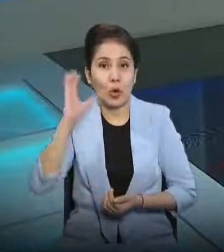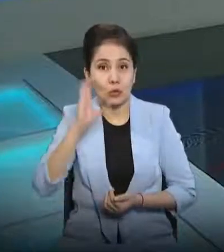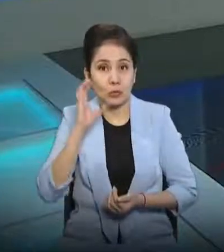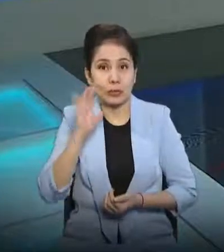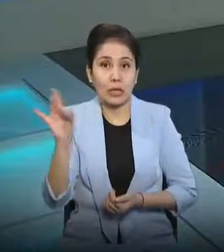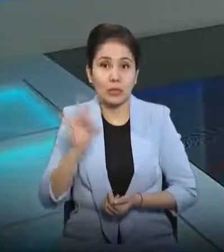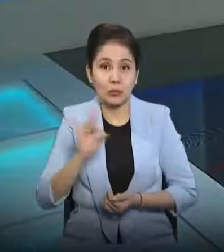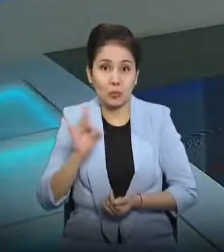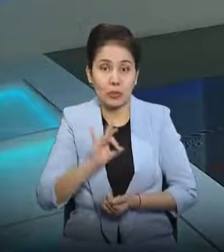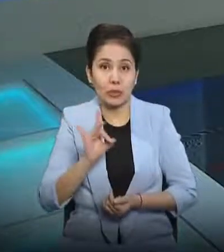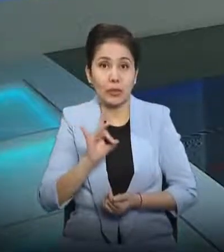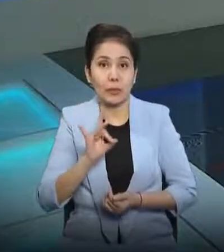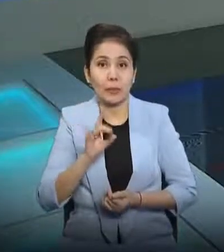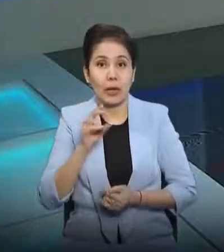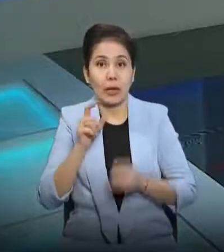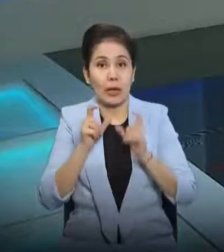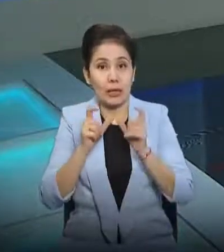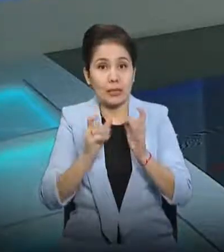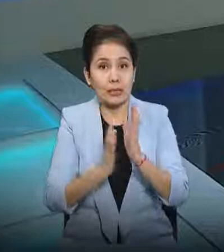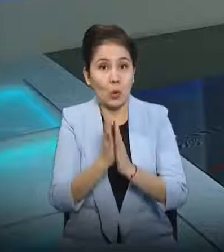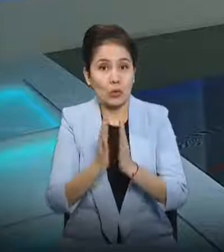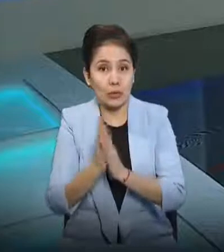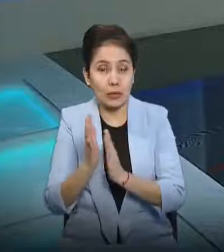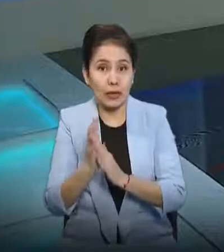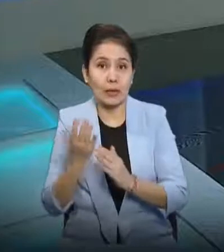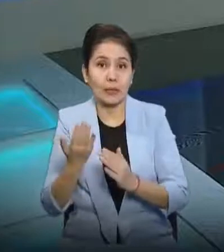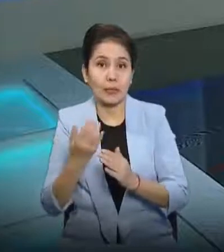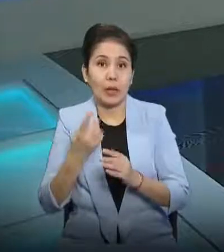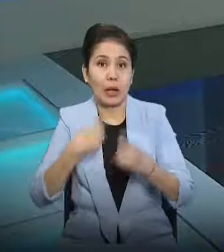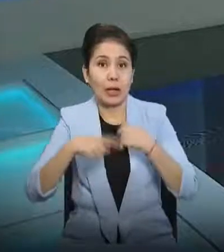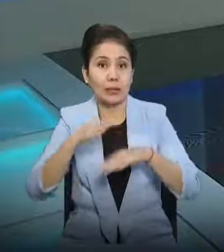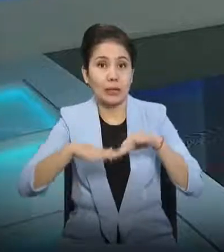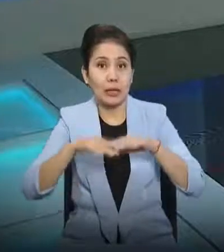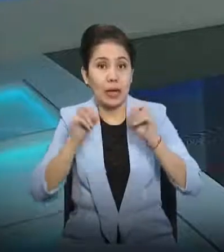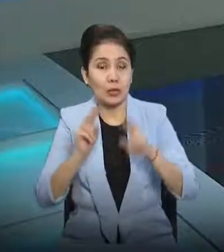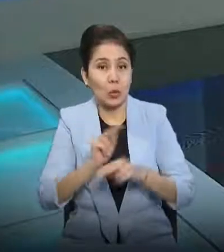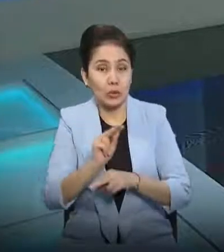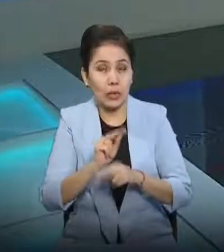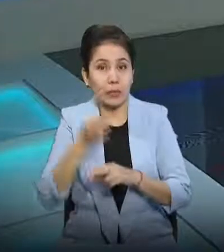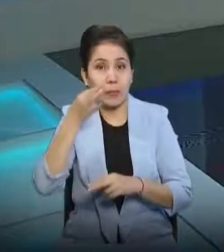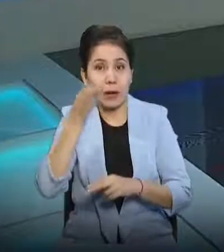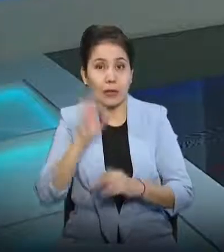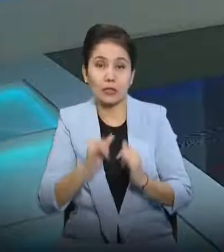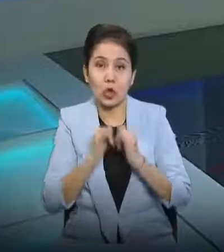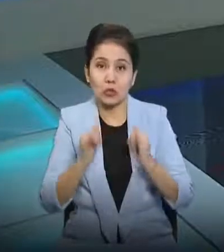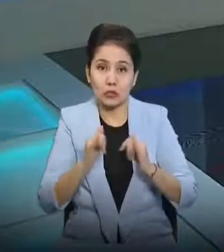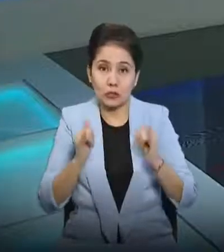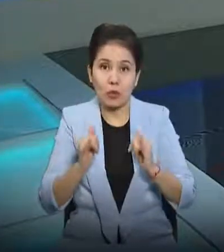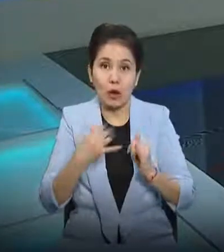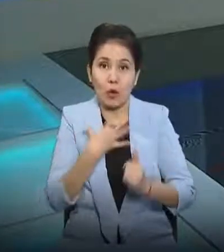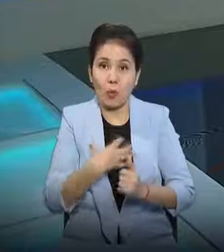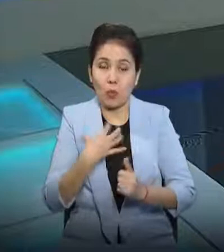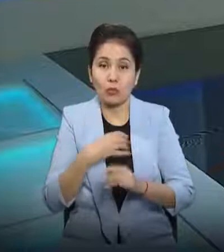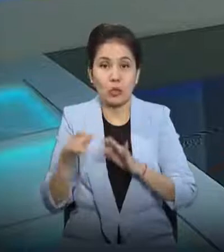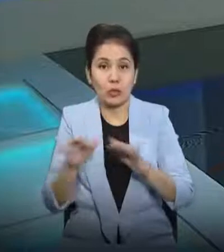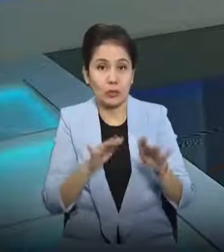O'zbekiston Respublikasi o'simliklar karantini va himoyasi agentligi kadrlarni qayta tayyorlash va ularning malakasini oshirish bo'yicha muhim